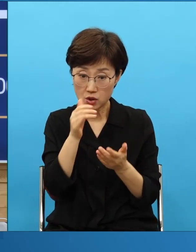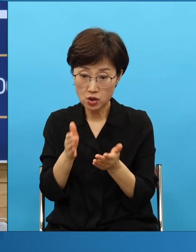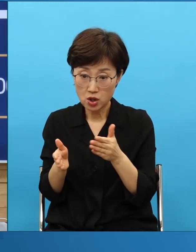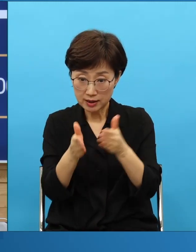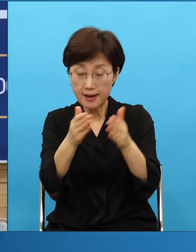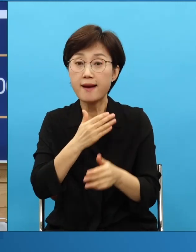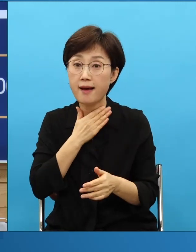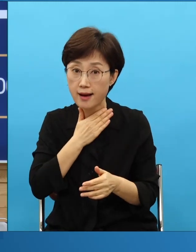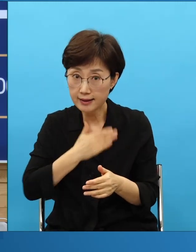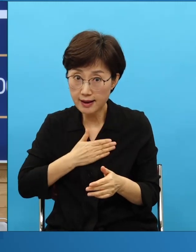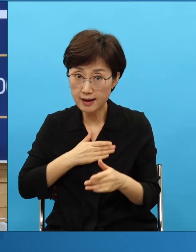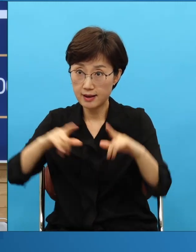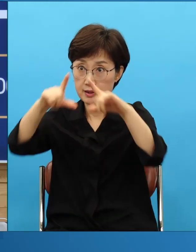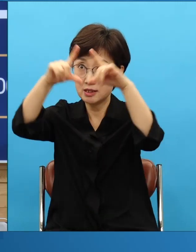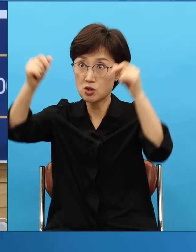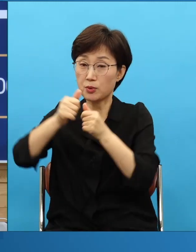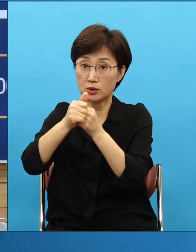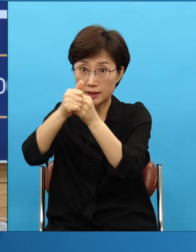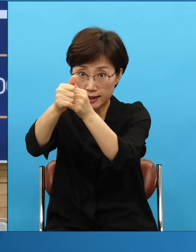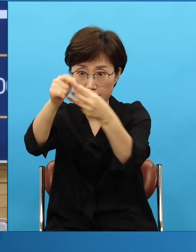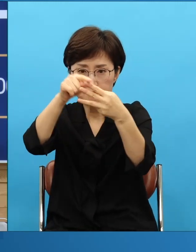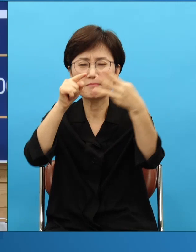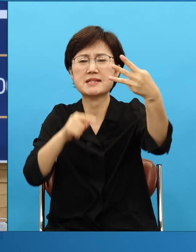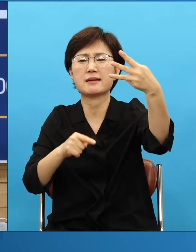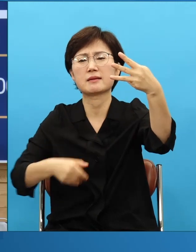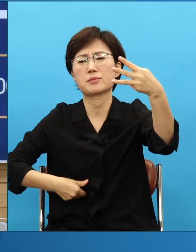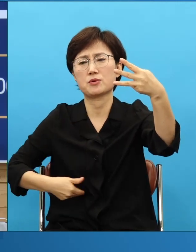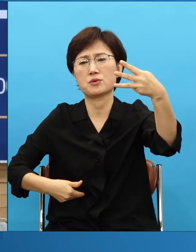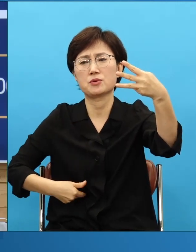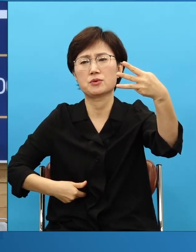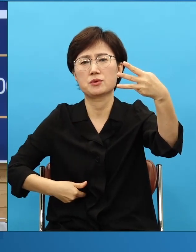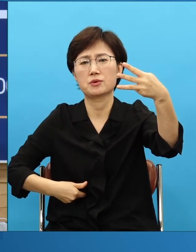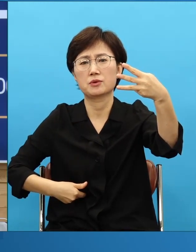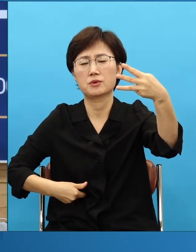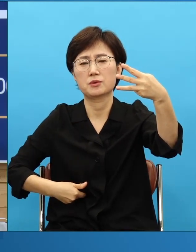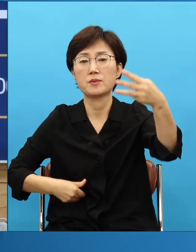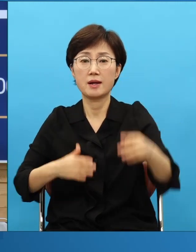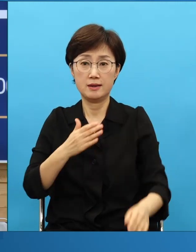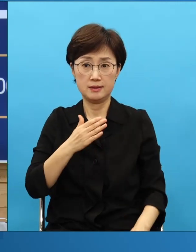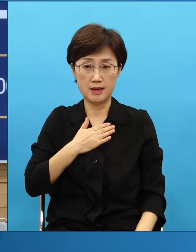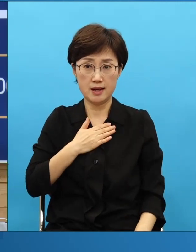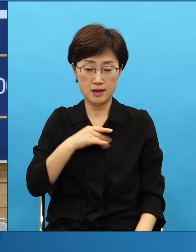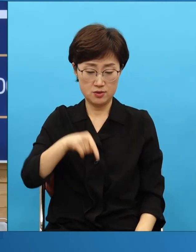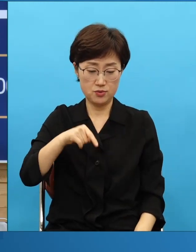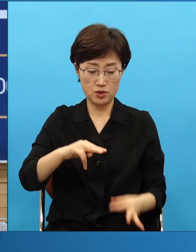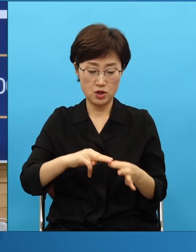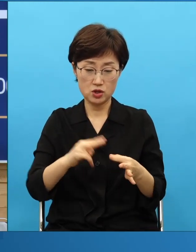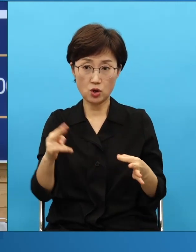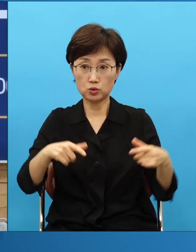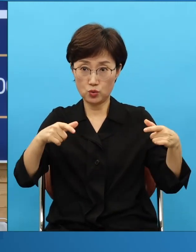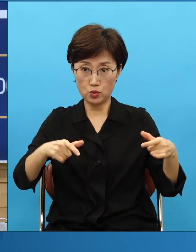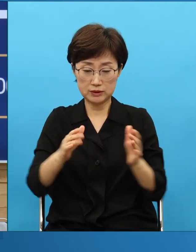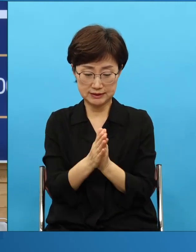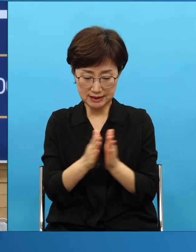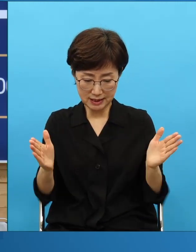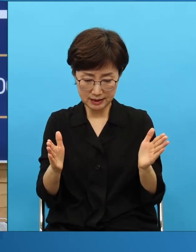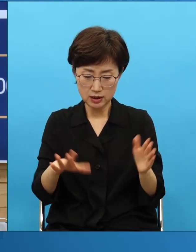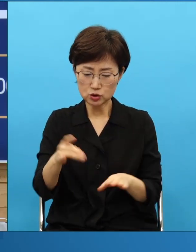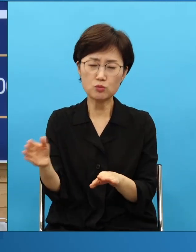come aligned, then the works will absolutely take place. 저는 영도에서 시작할 때 처음부터 그랬어요. And so when I started in Yeongdo, I did this from the very